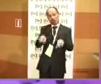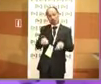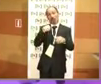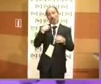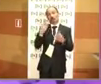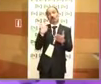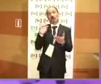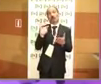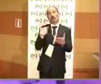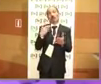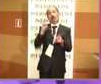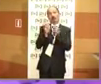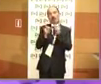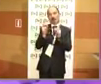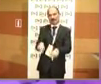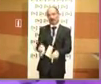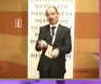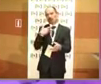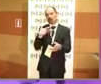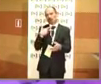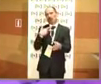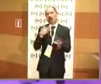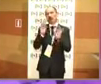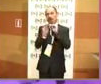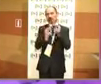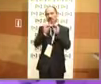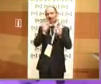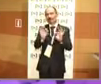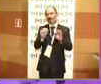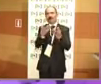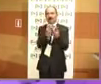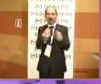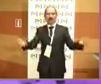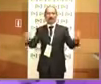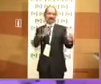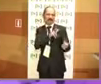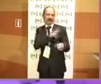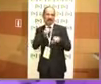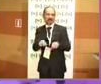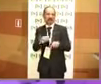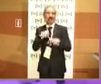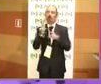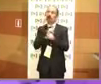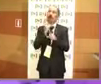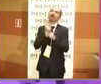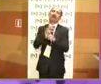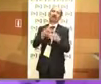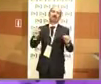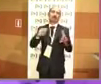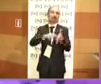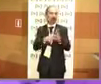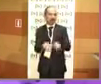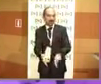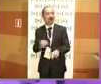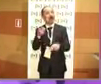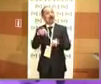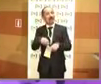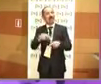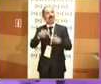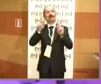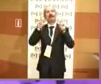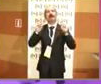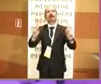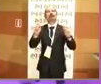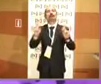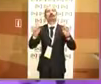posizione politica ci sono storie diverse, pluralismo, ricchezza, non deve essere un problema. È la nostra